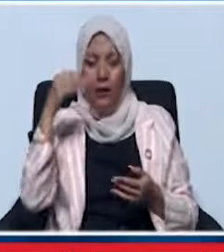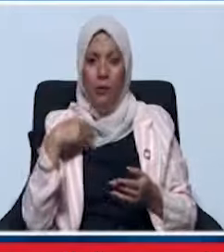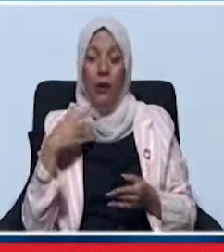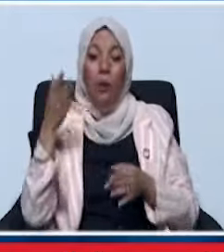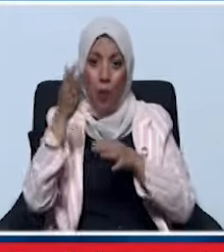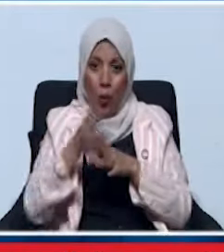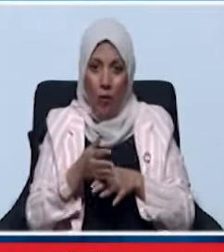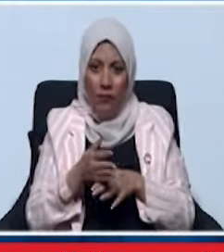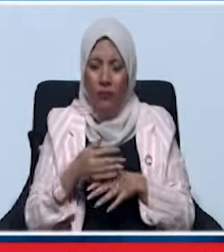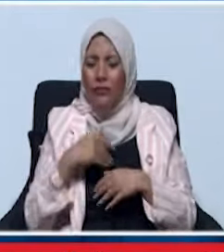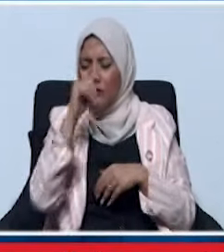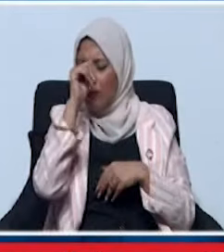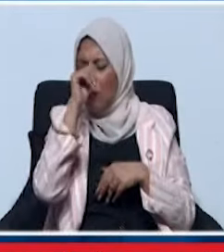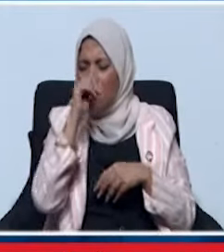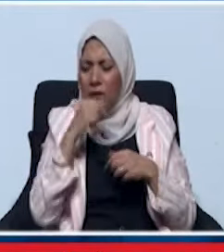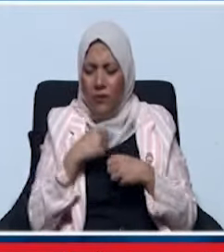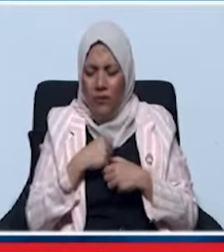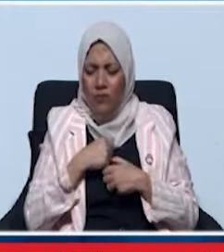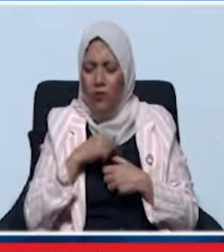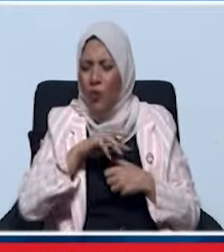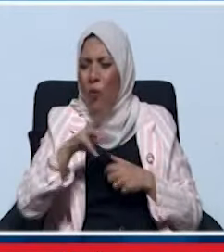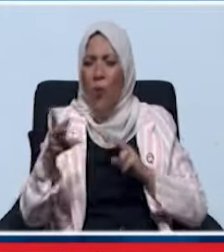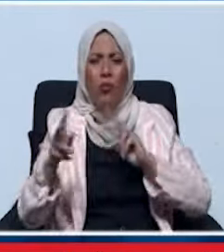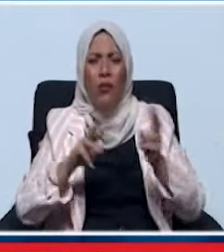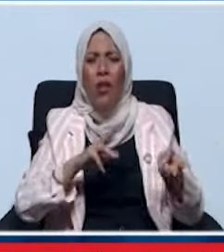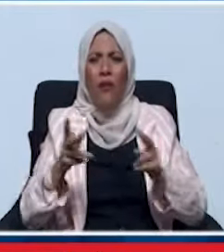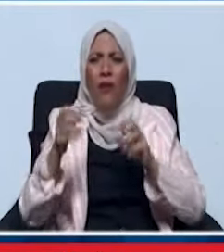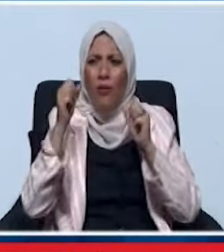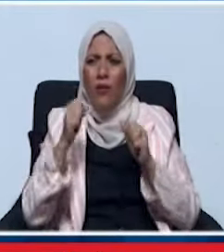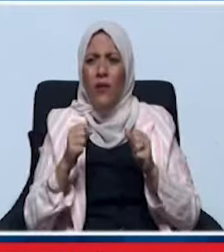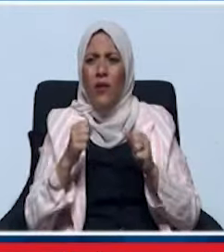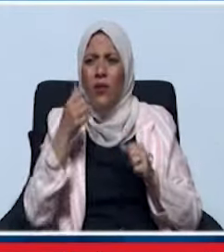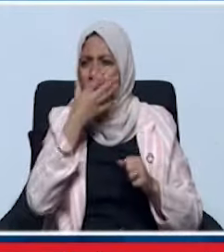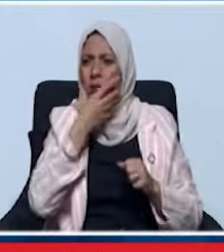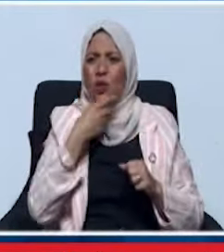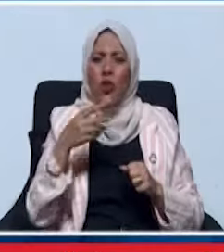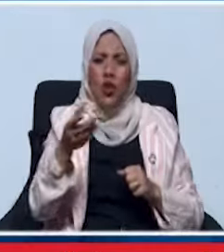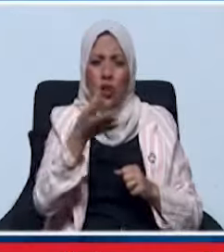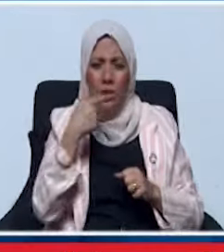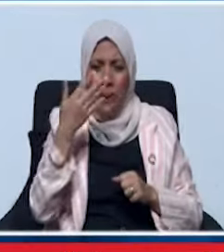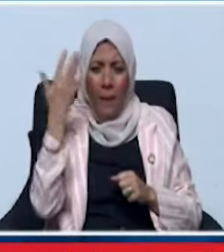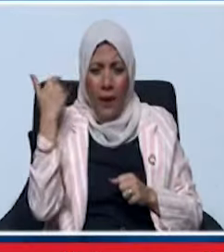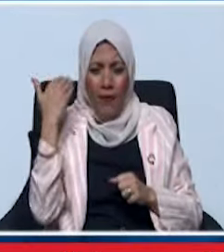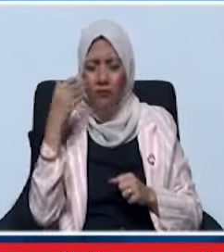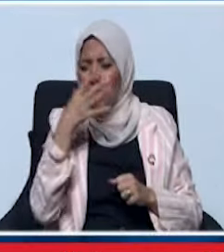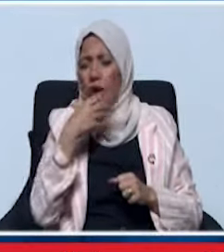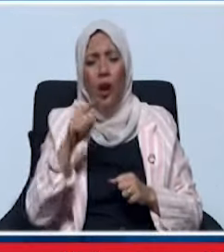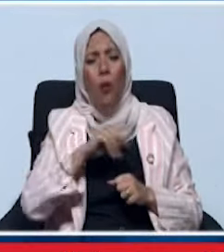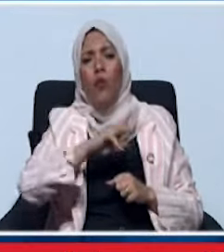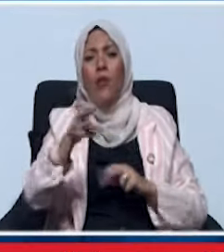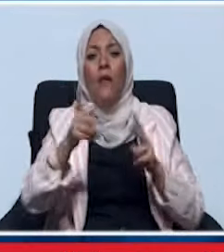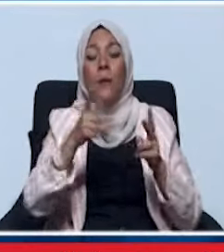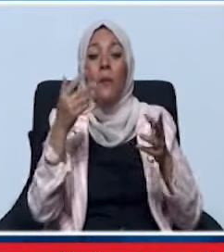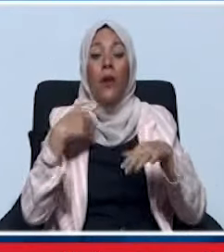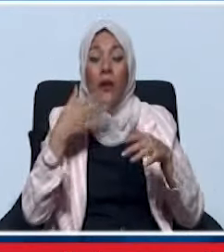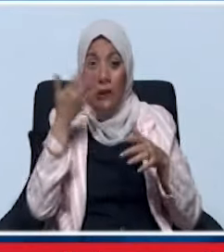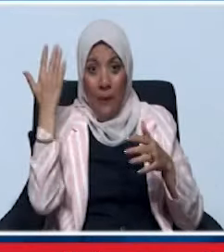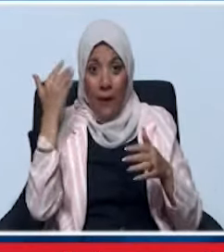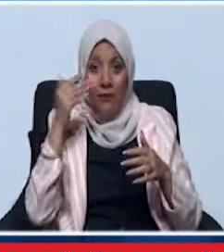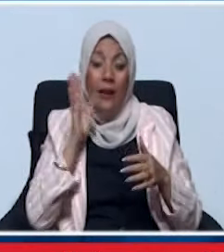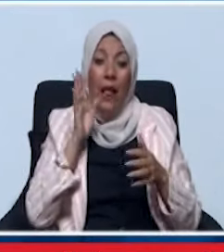وبينك بحزن، اتغيرت خالص والدنيا بقت مختلفه وشكلها ما بقاش الشكل الحلو اللي انا عشته وشفته وتربيت فيه.